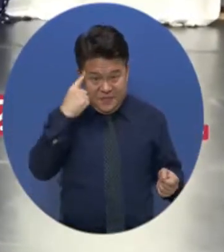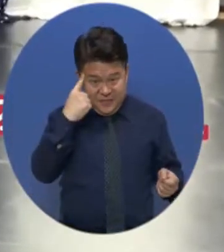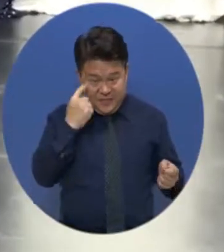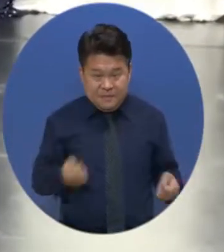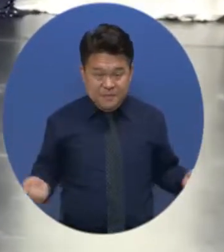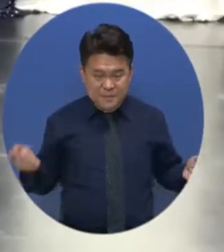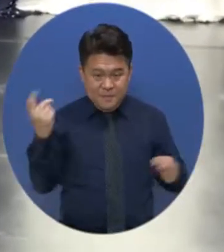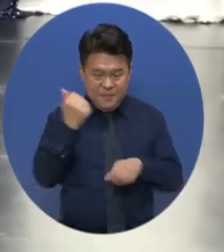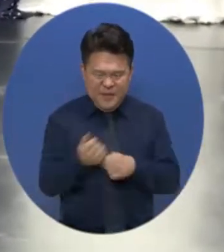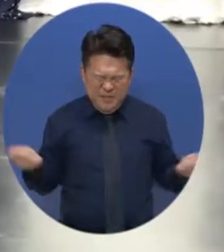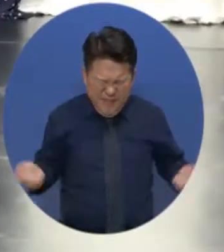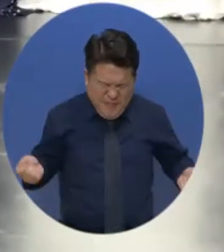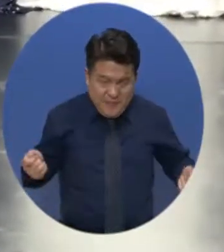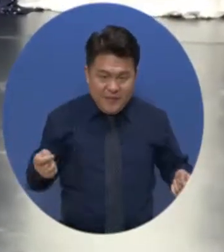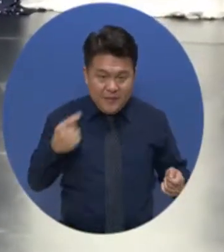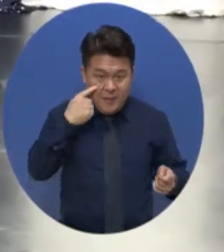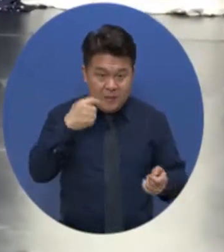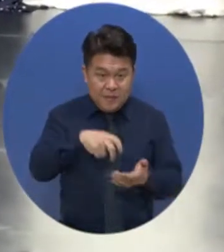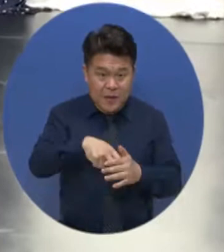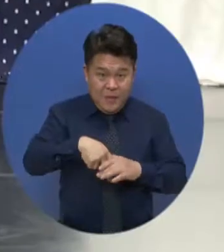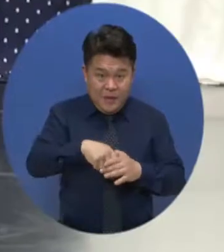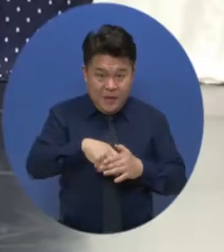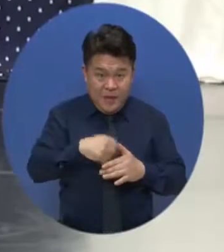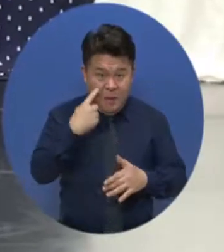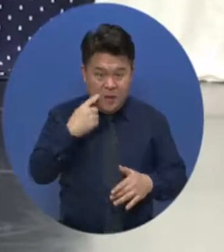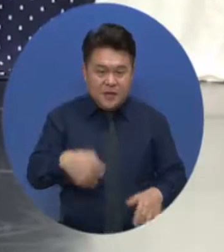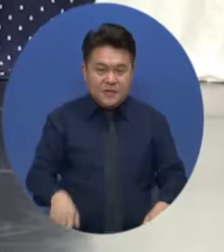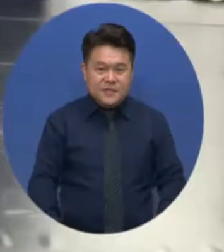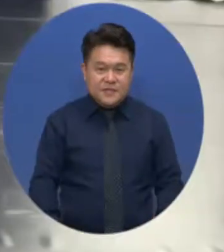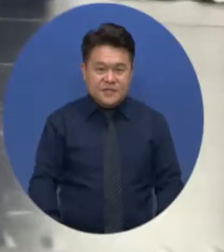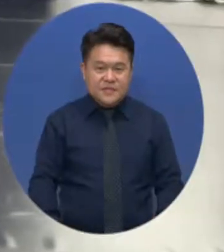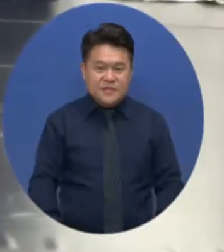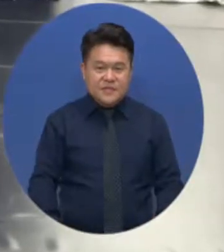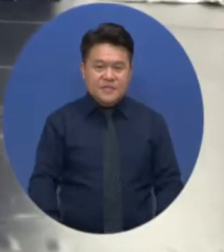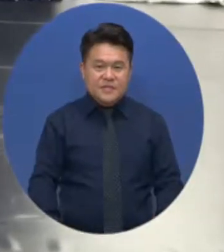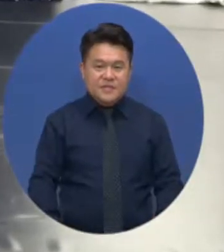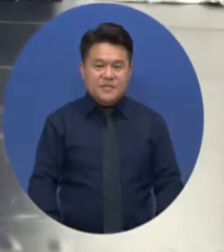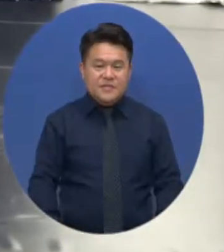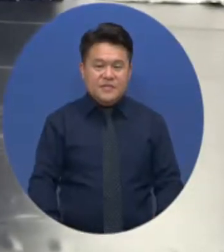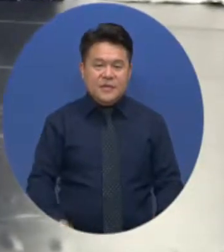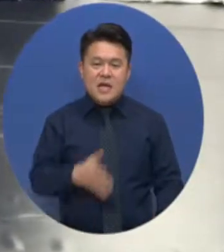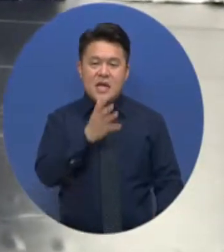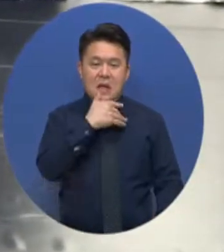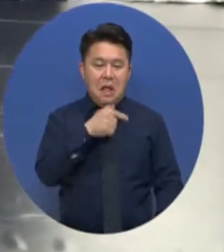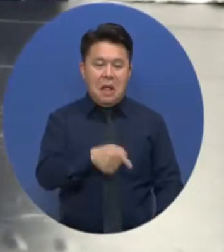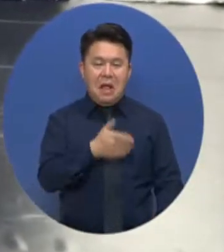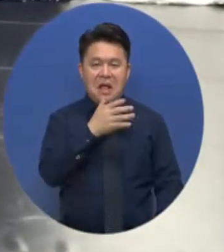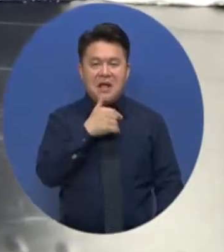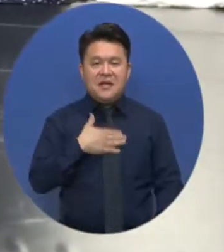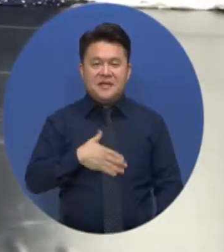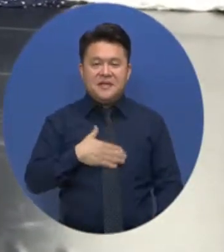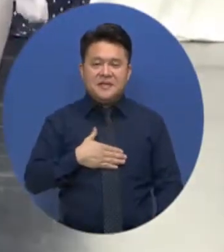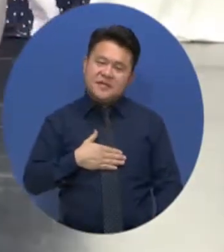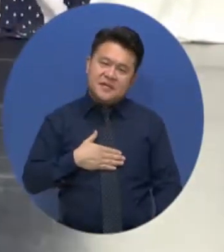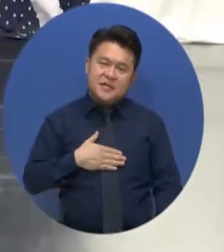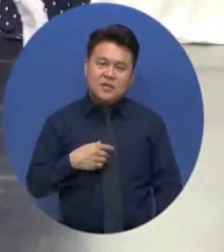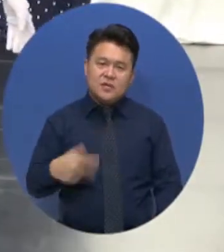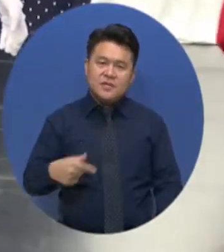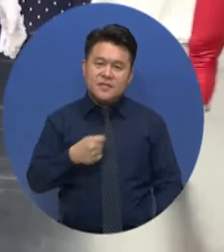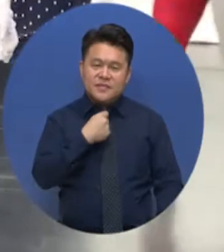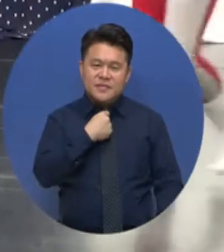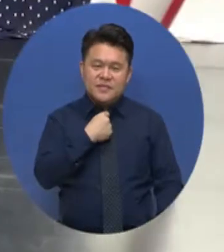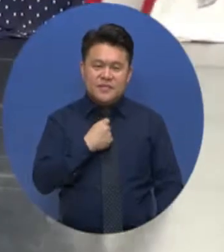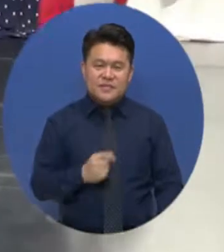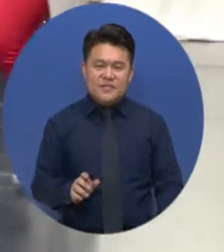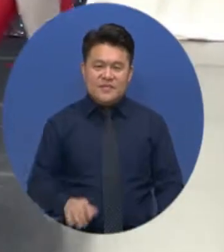쌩쌩이 마지막에 무릎 만져보세요. 하나 둘. 아 이게 약간 이거군요. 오줌 마려. 팔과 팔이